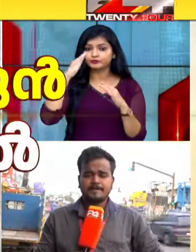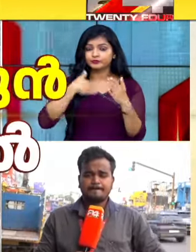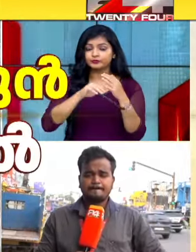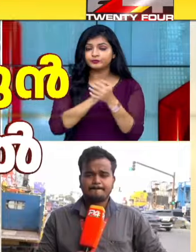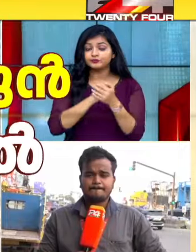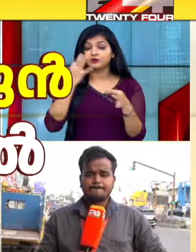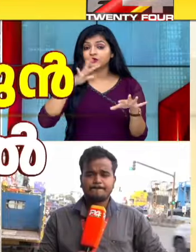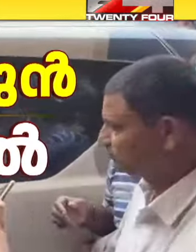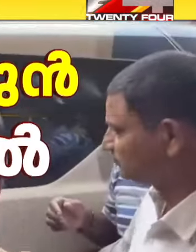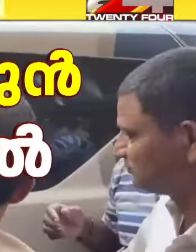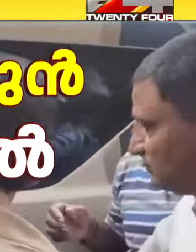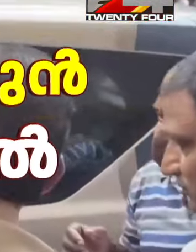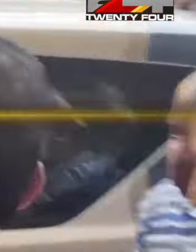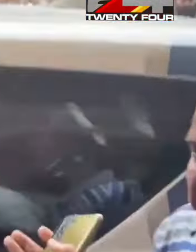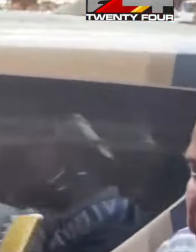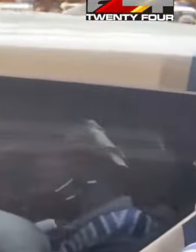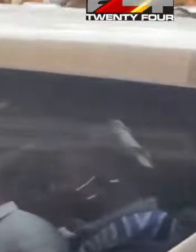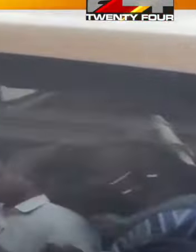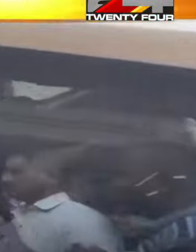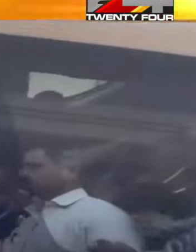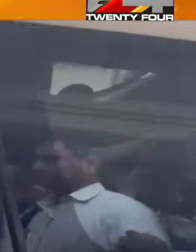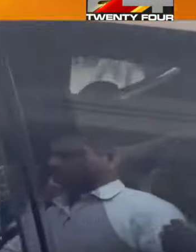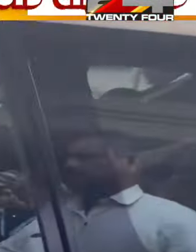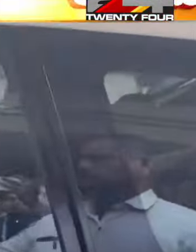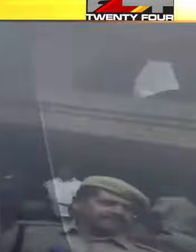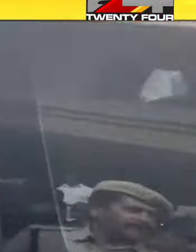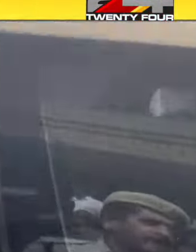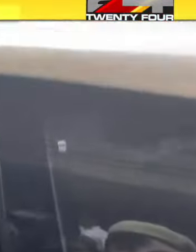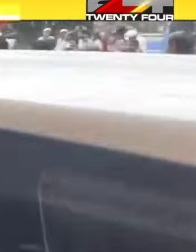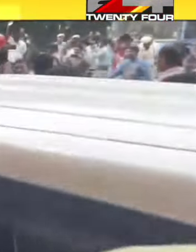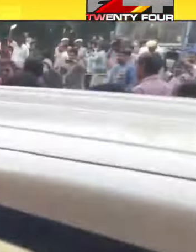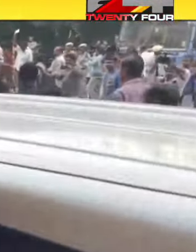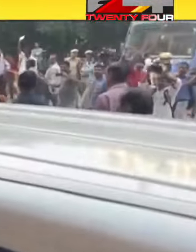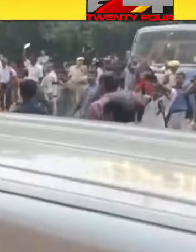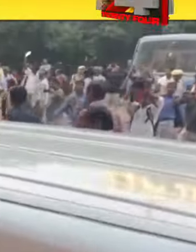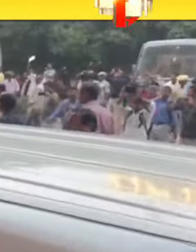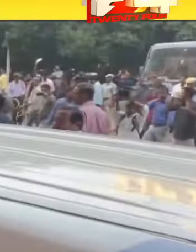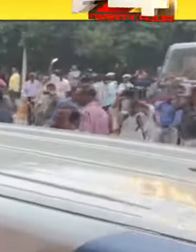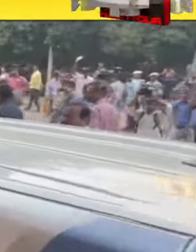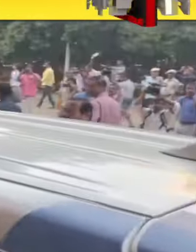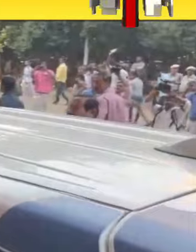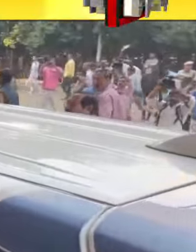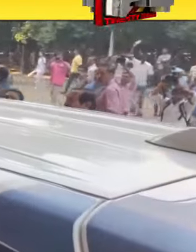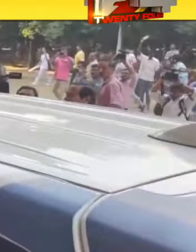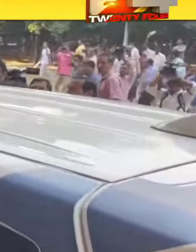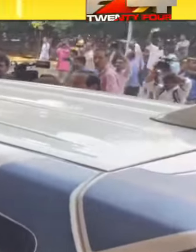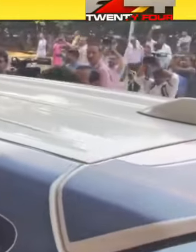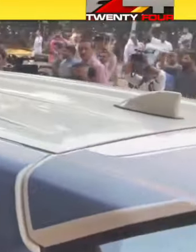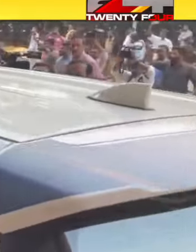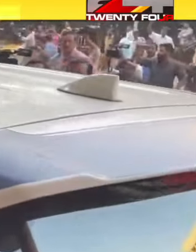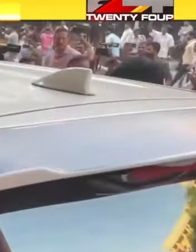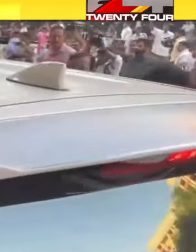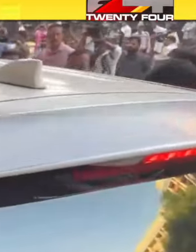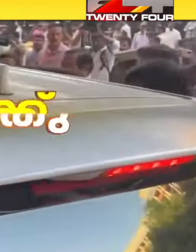നാടകീയമായ സംഭവങ്ങൾക്കൊടുവിലാണ് ഇപ്പോൾ മാജിസ്ട്രേറ്റ് കോടതിയിൽ നിന്നും ഈ റിമാൻഡ് ഉത്തരവ് വന്നിരിക്കുന്നത്. 14 ദിവസത്തേക്കാണ് നാമ്പള്ളി മാജിസ്ട്രേറ്റ് കോടതി ഇപ്പോൾ അല്ലു അർജുനെ